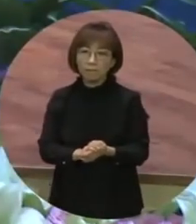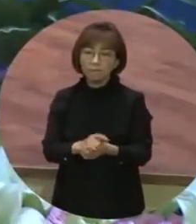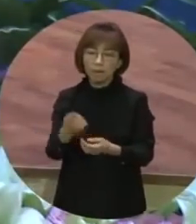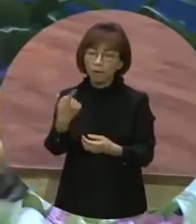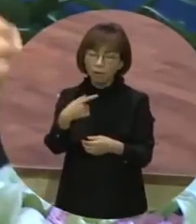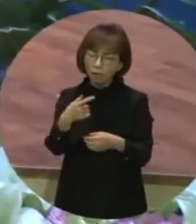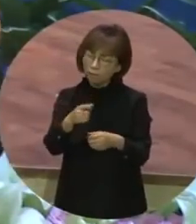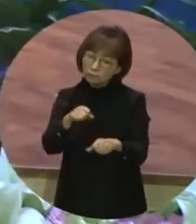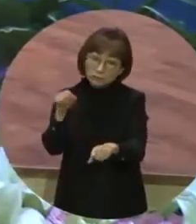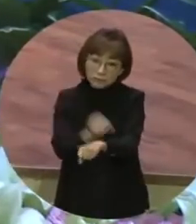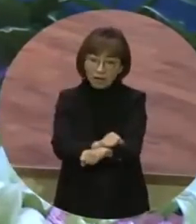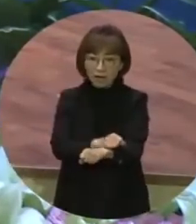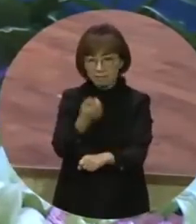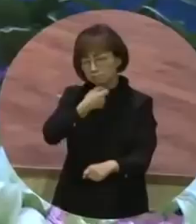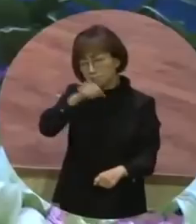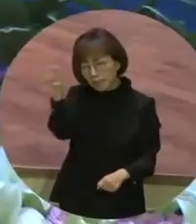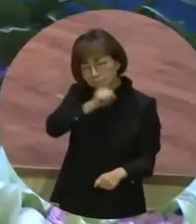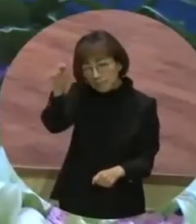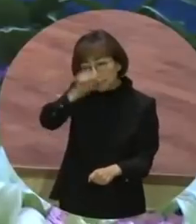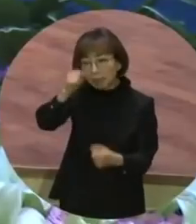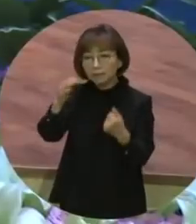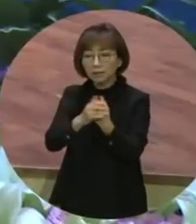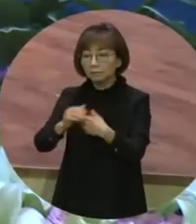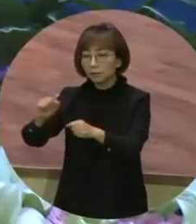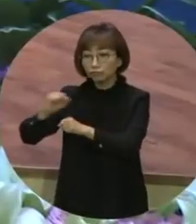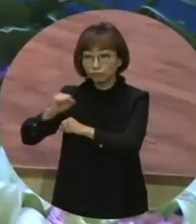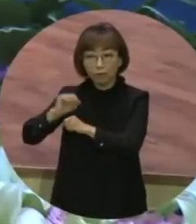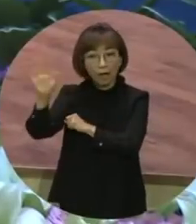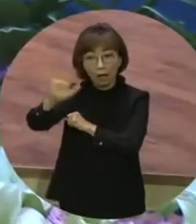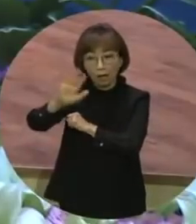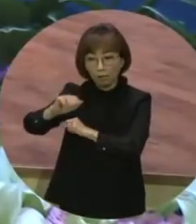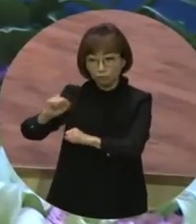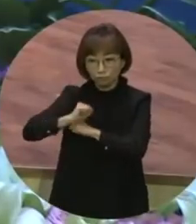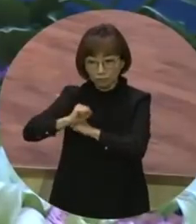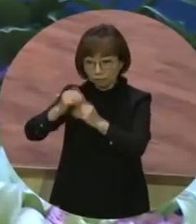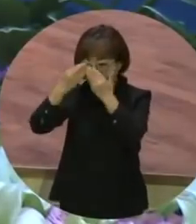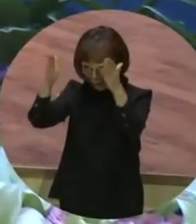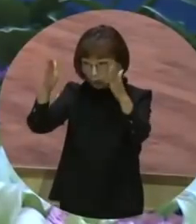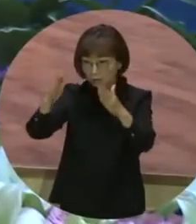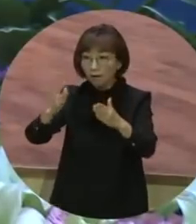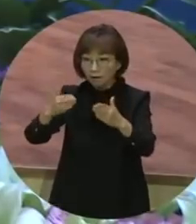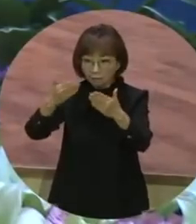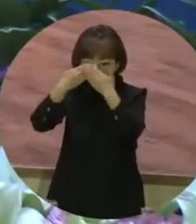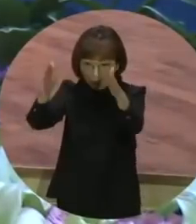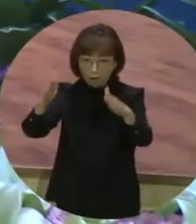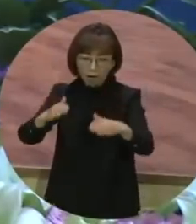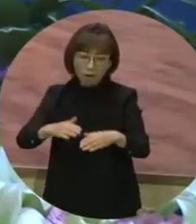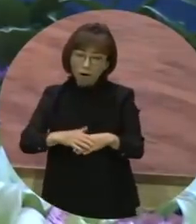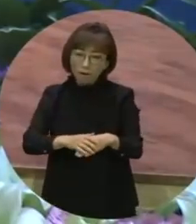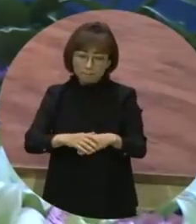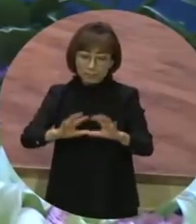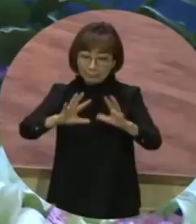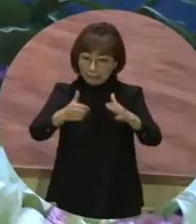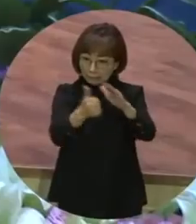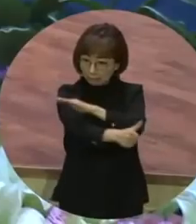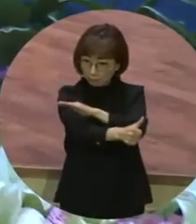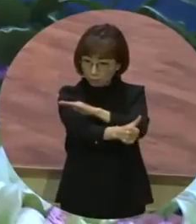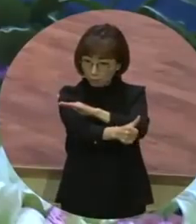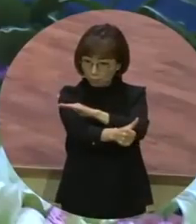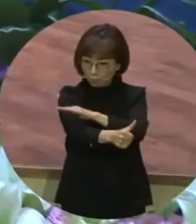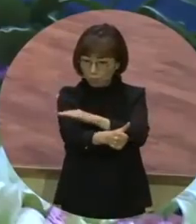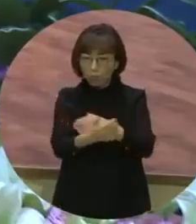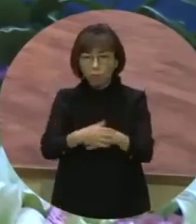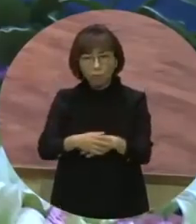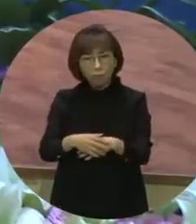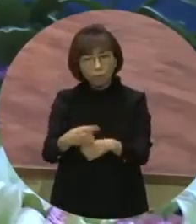군대도 안 갈 정도로 우리나라 대표적인 지금 젊은 20대 초반에 지금 타격, 우리나라 국가 대표인데